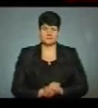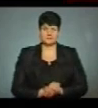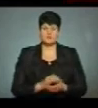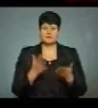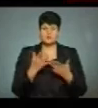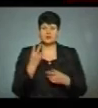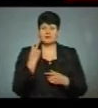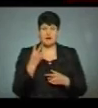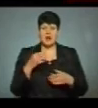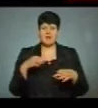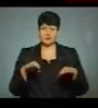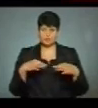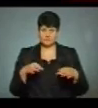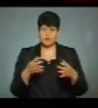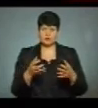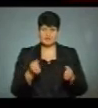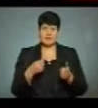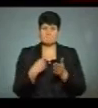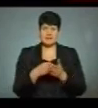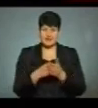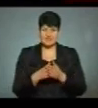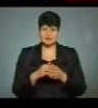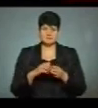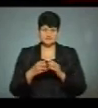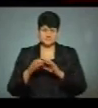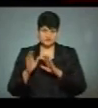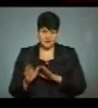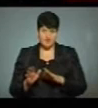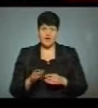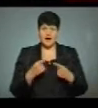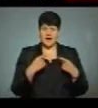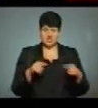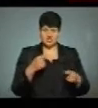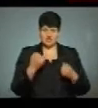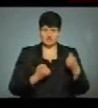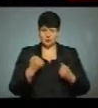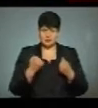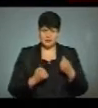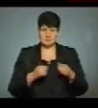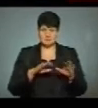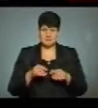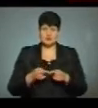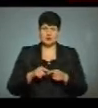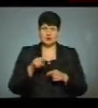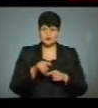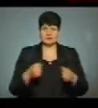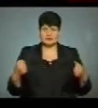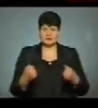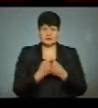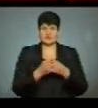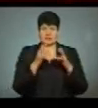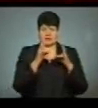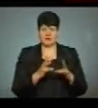два автомобілі отримали матеріальні збитки, інші автомобілі після події з матеріальними збитками сталися ДТП з